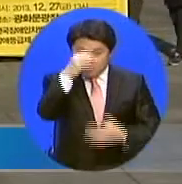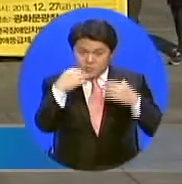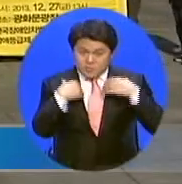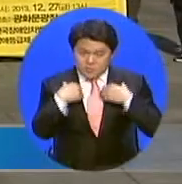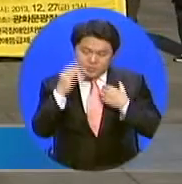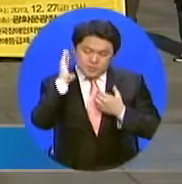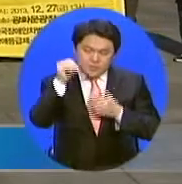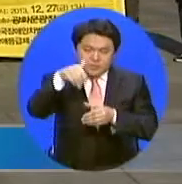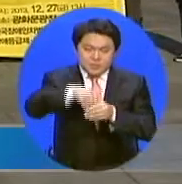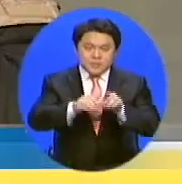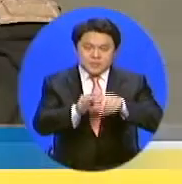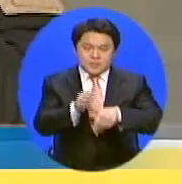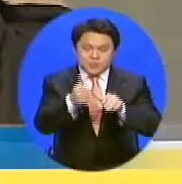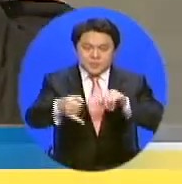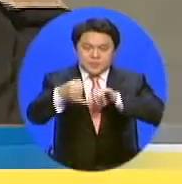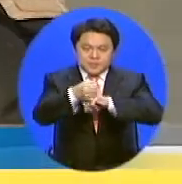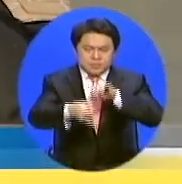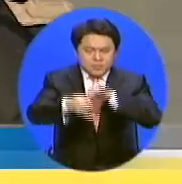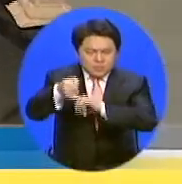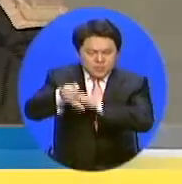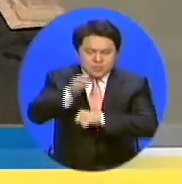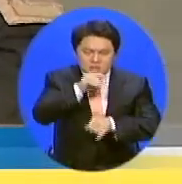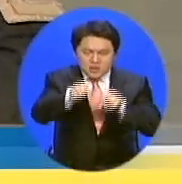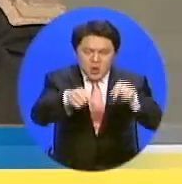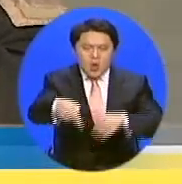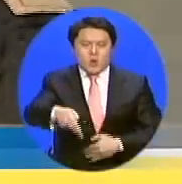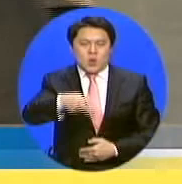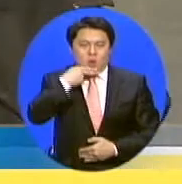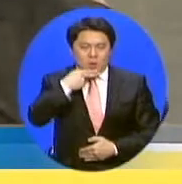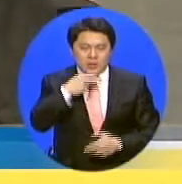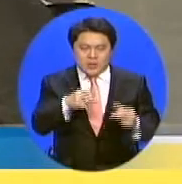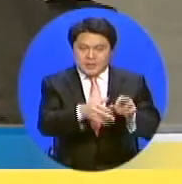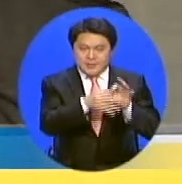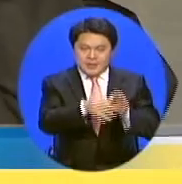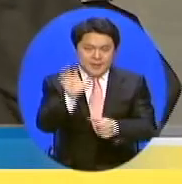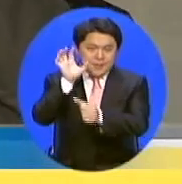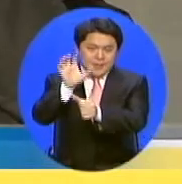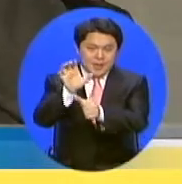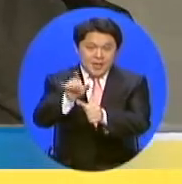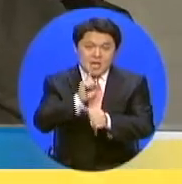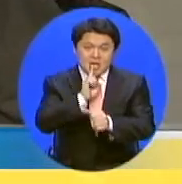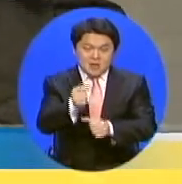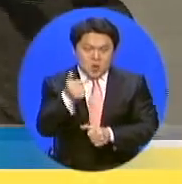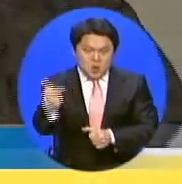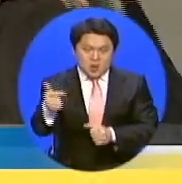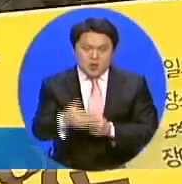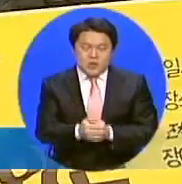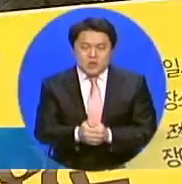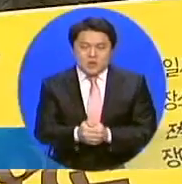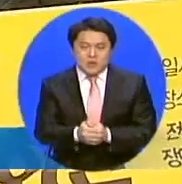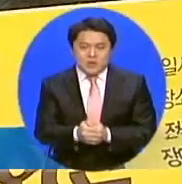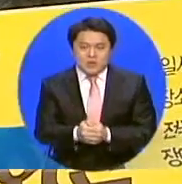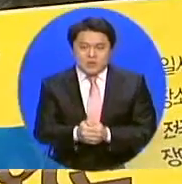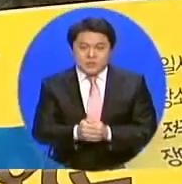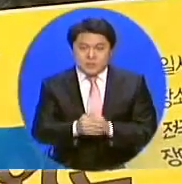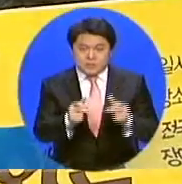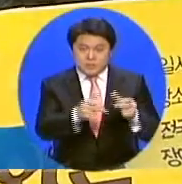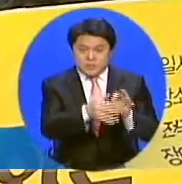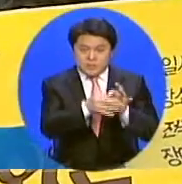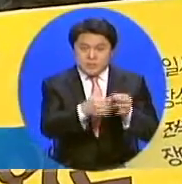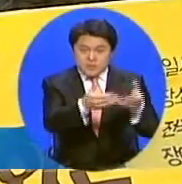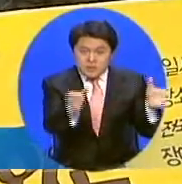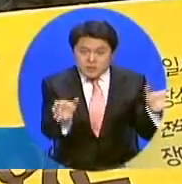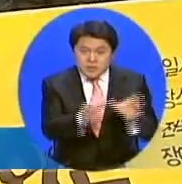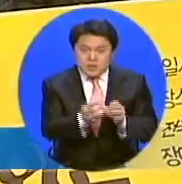장애인 공약이 지켜지지 않고 별다른 이행을 보이지 않는다는 장애계의 규탄의 목소리가 높아지고 있습니다. 이에 장애계